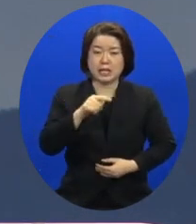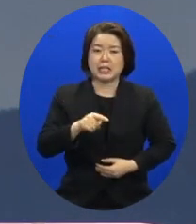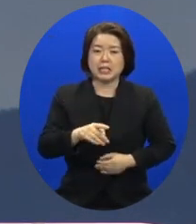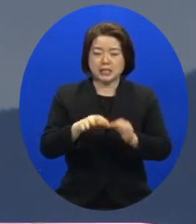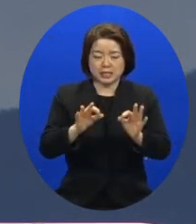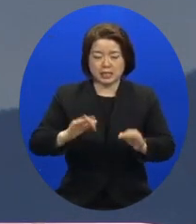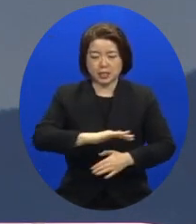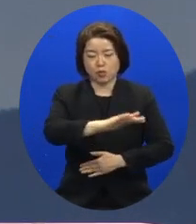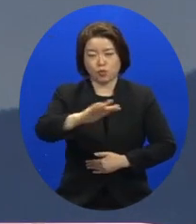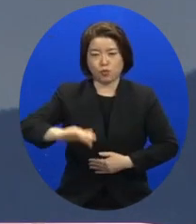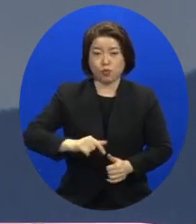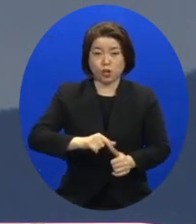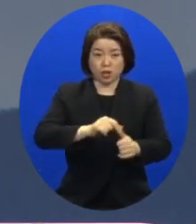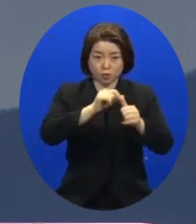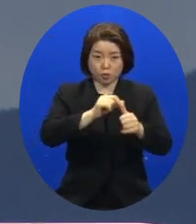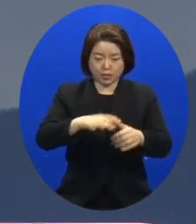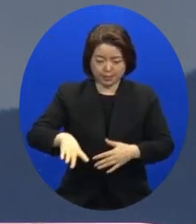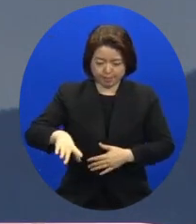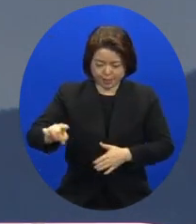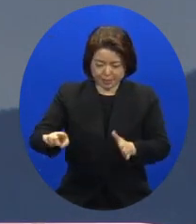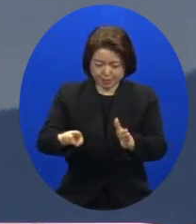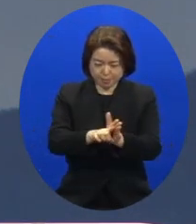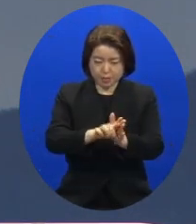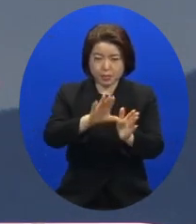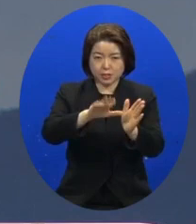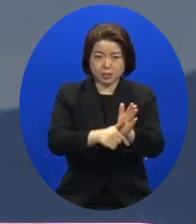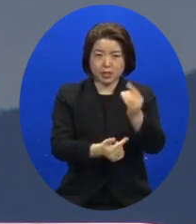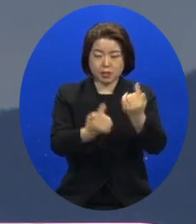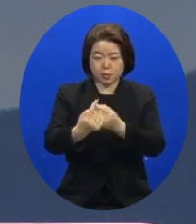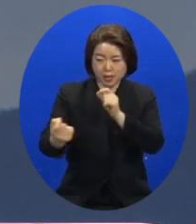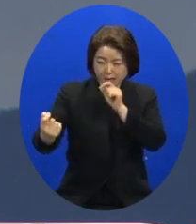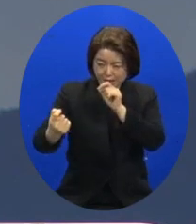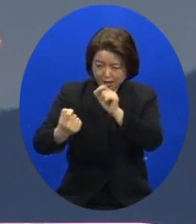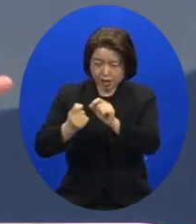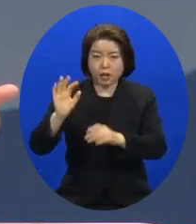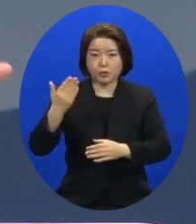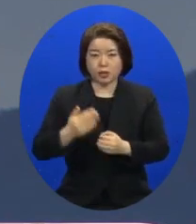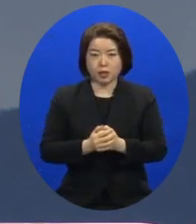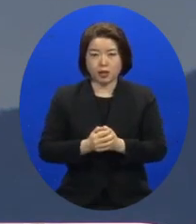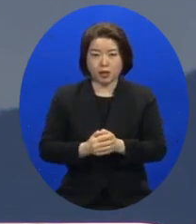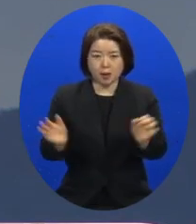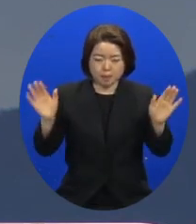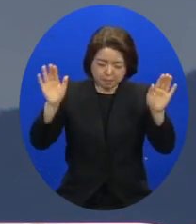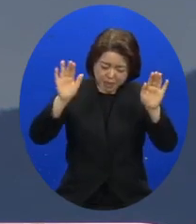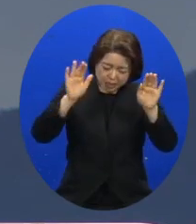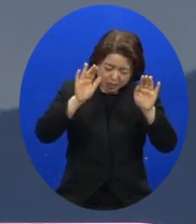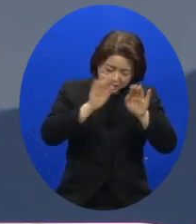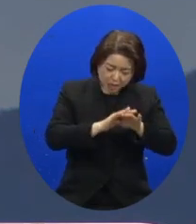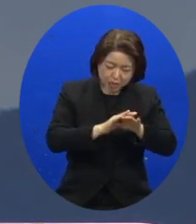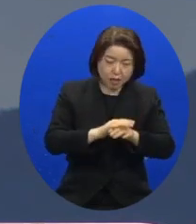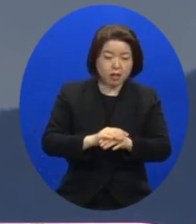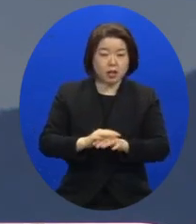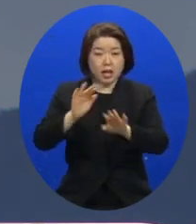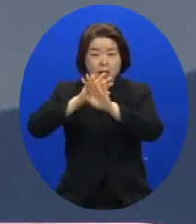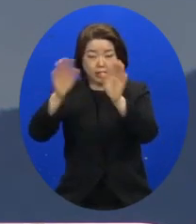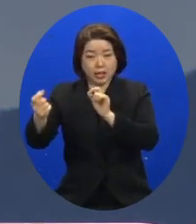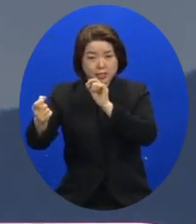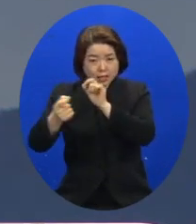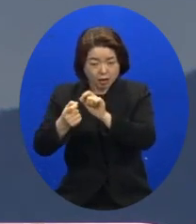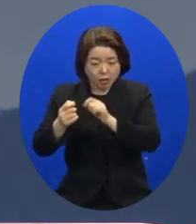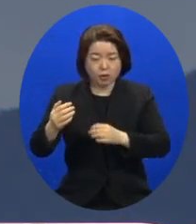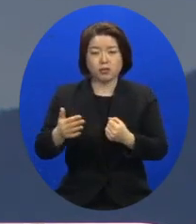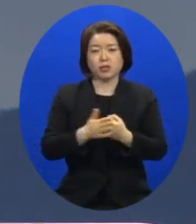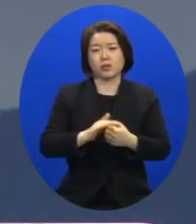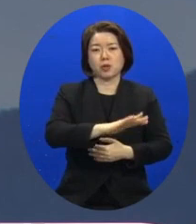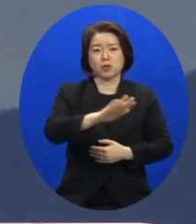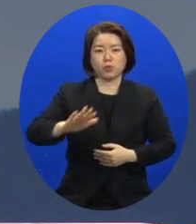이제 우리의 구원이 처음 믿을 때보다 가까웠음이라. 밤이 깊고 낮이 가까웠으니 그러므로 우리의